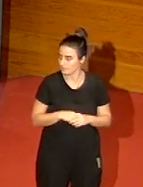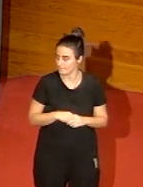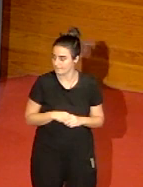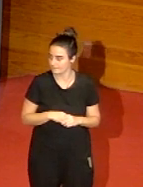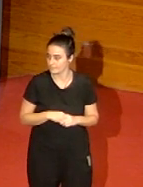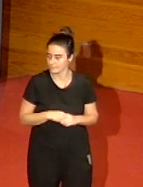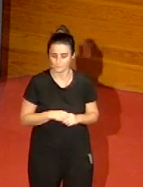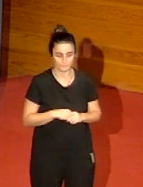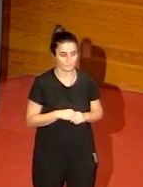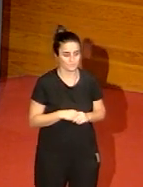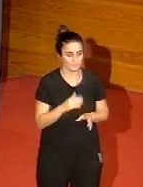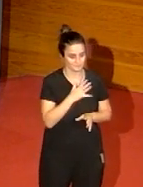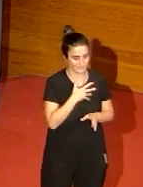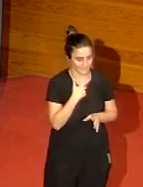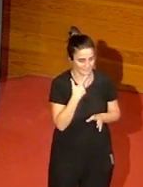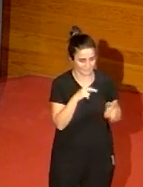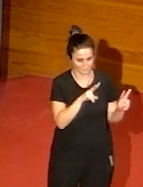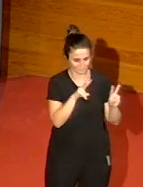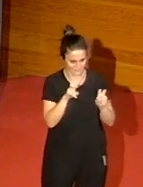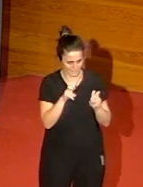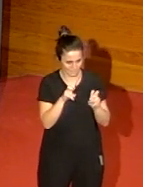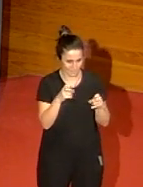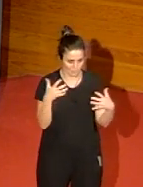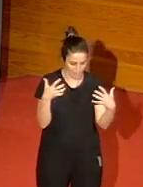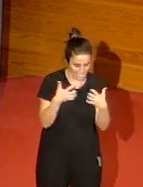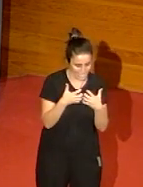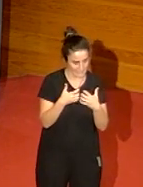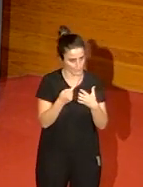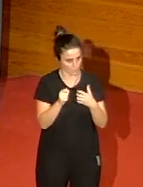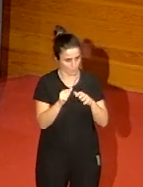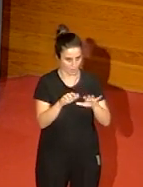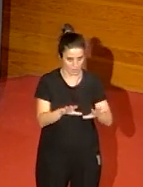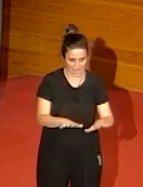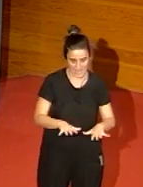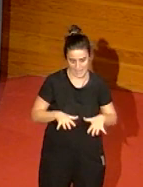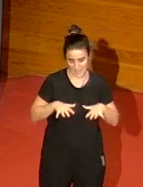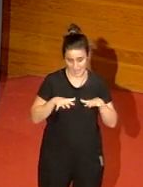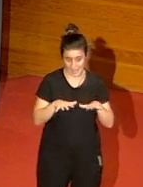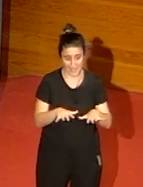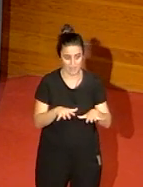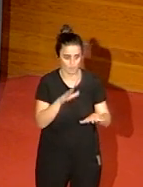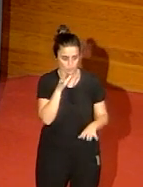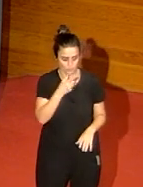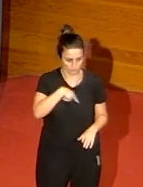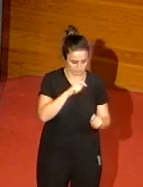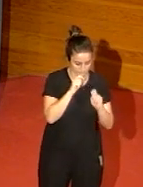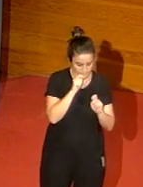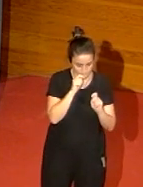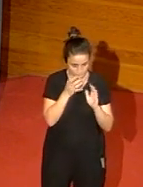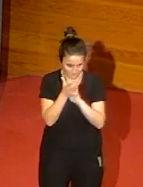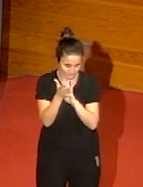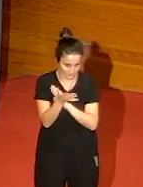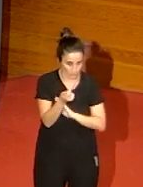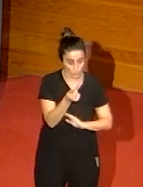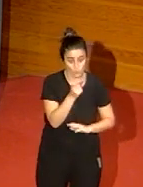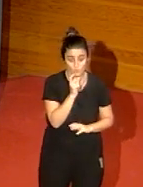abiadura geldoan gertatzen ari den istripu bat, eta kazetaritza ikuspegitik kontatzen oso zaila dena, baina